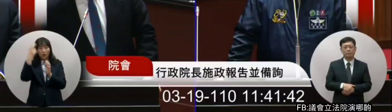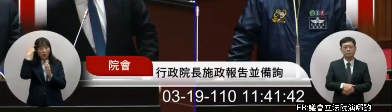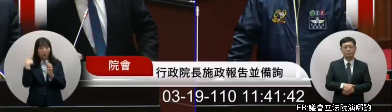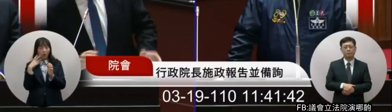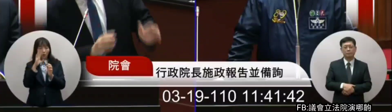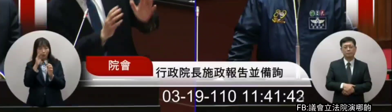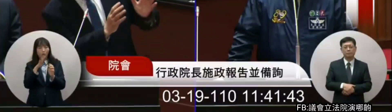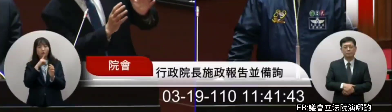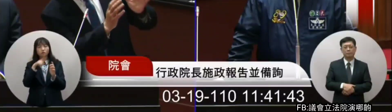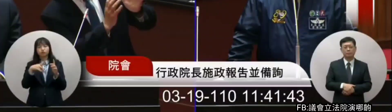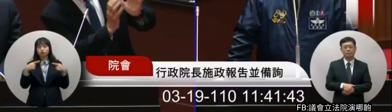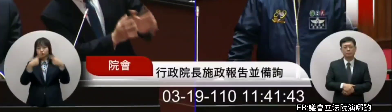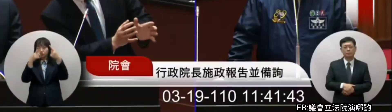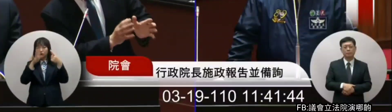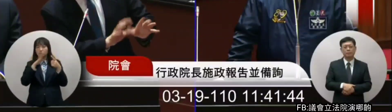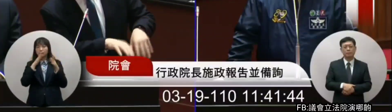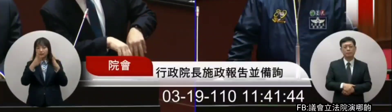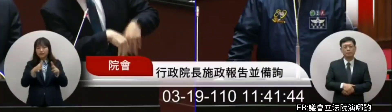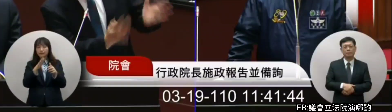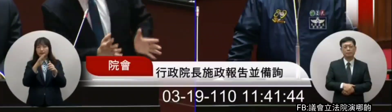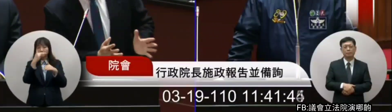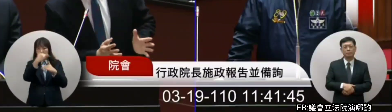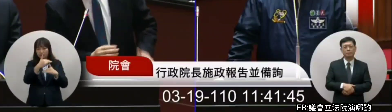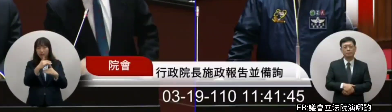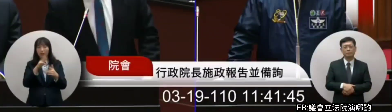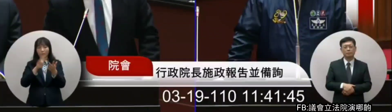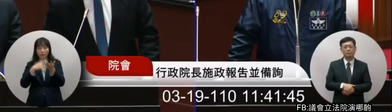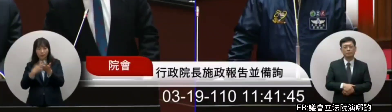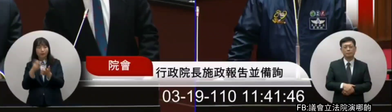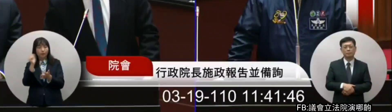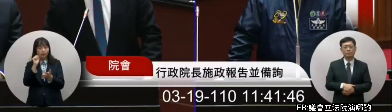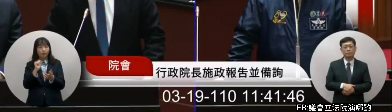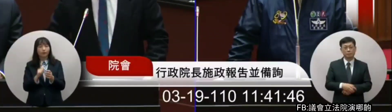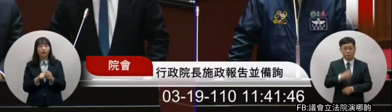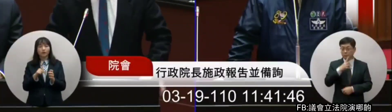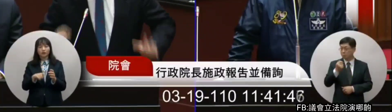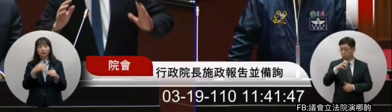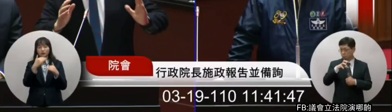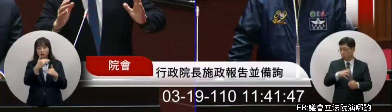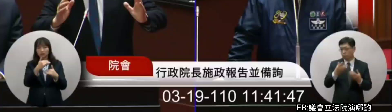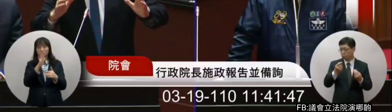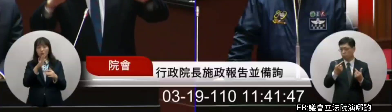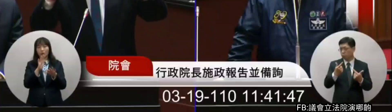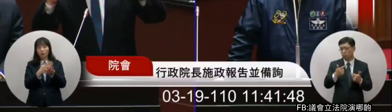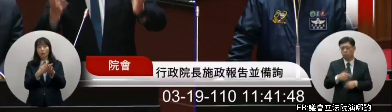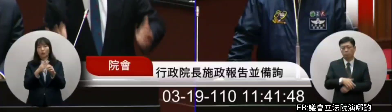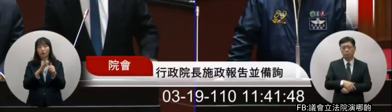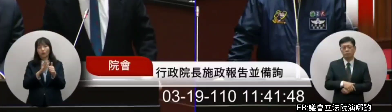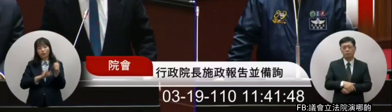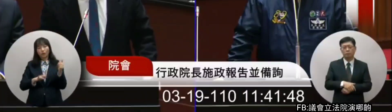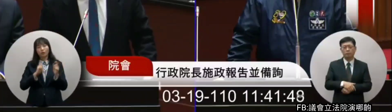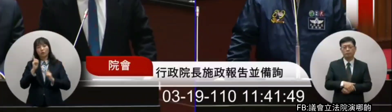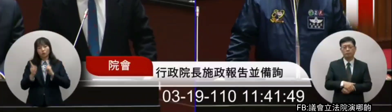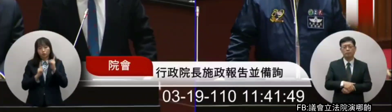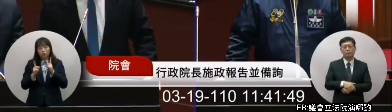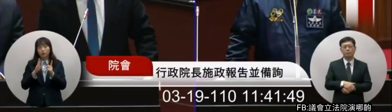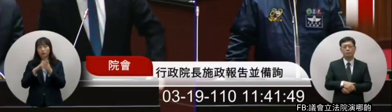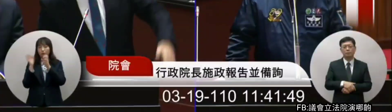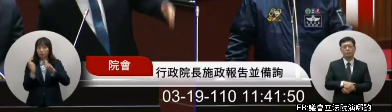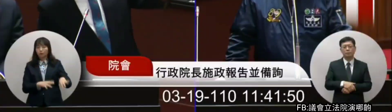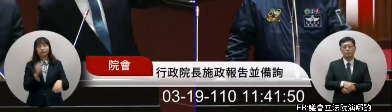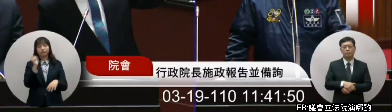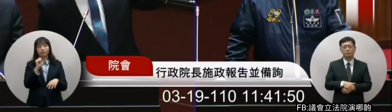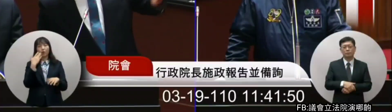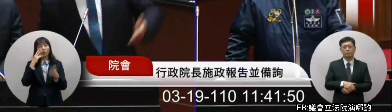是有一点争议，但事实上它只是限制，并不是它不能改。所以啊，对，所以这个就不会，因为自由是不可以抛弃嘛。